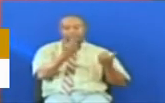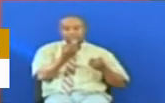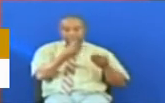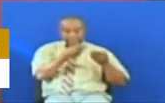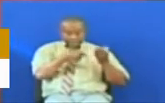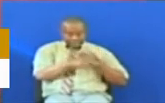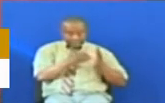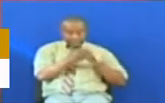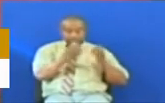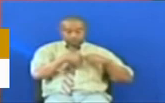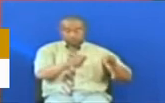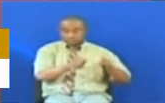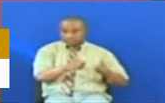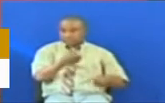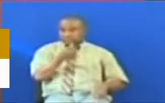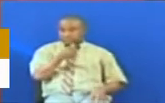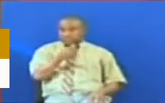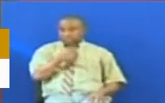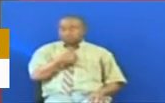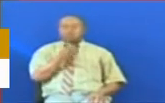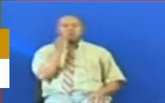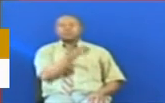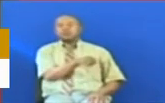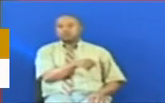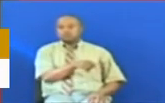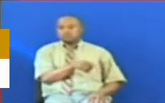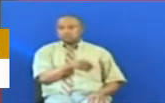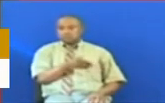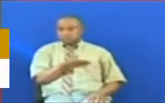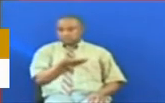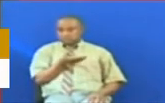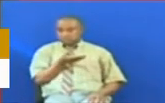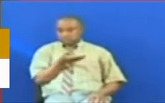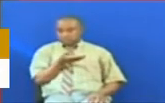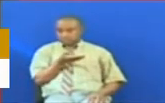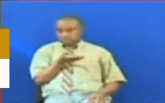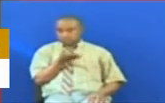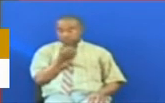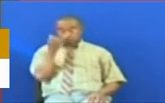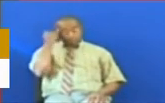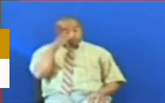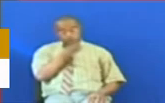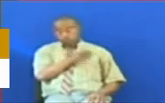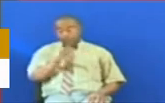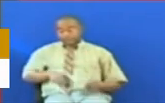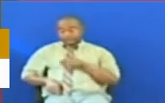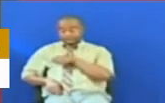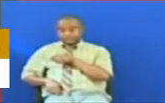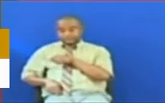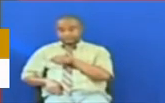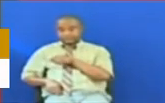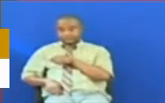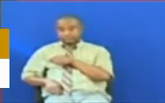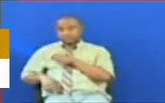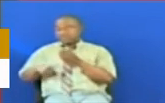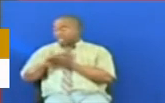appointment hizi. Lakini mimi napingana na wao na kwa maoni yao walivyoweka izazifu kwamba upande ule mwingine hamna